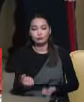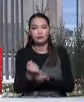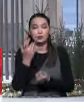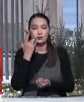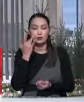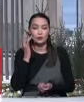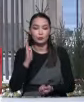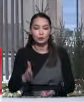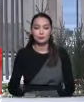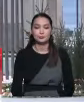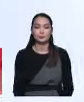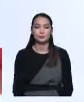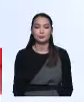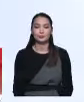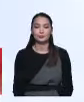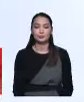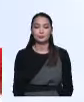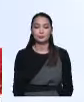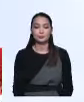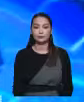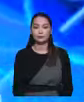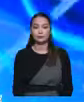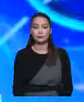Айбек Салдатбек, Нұржан Махмутов, Астана Таймс.